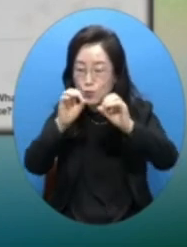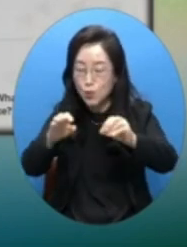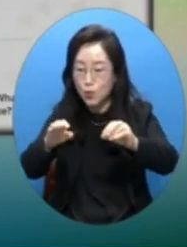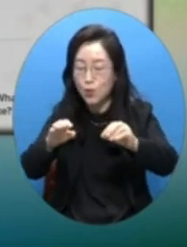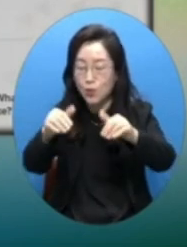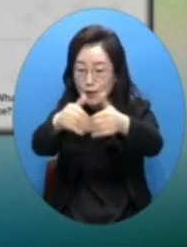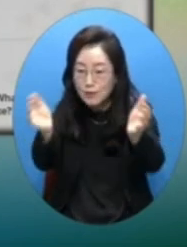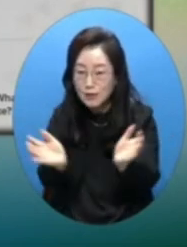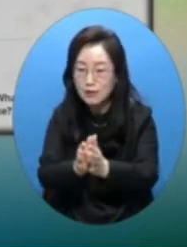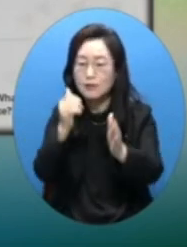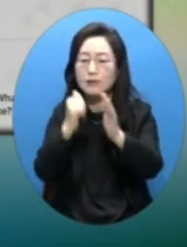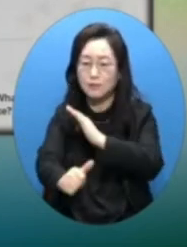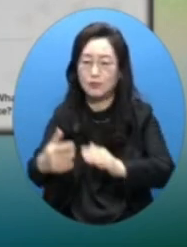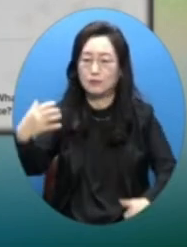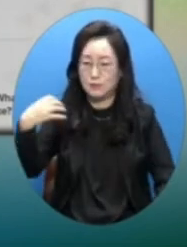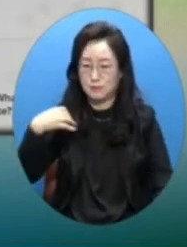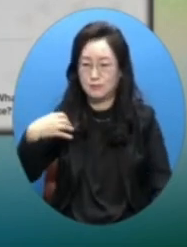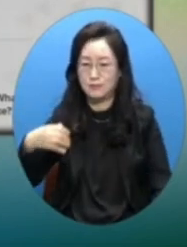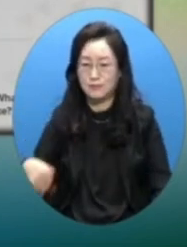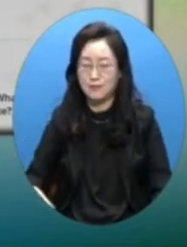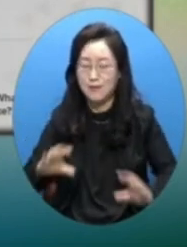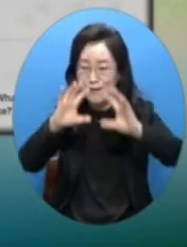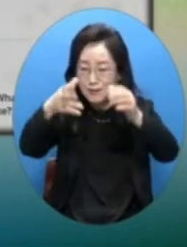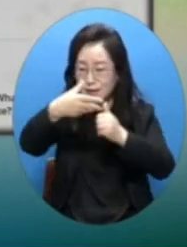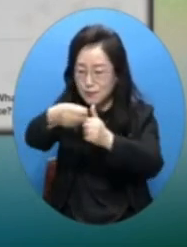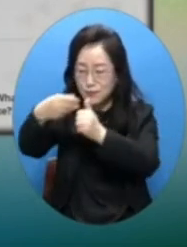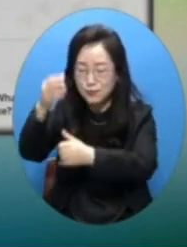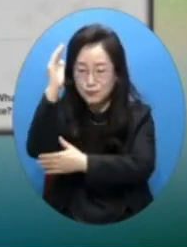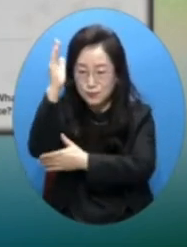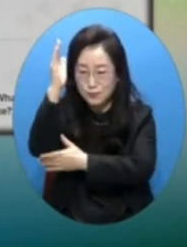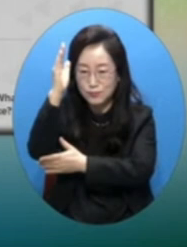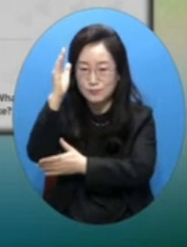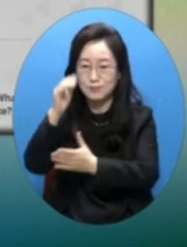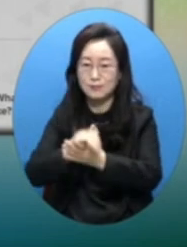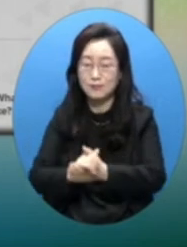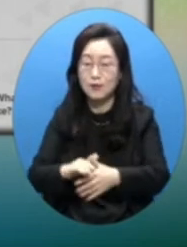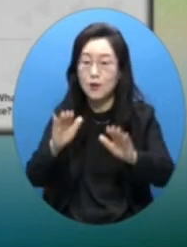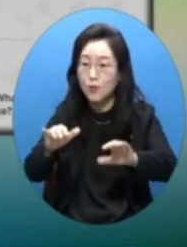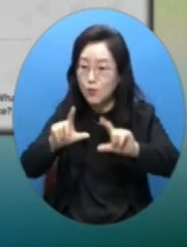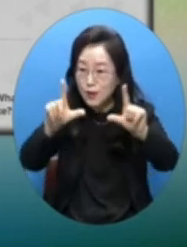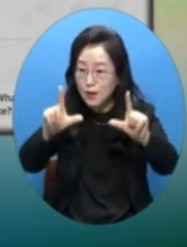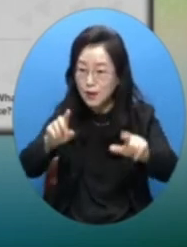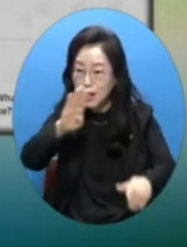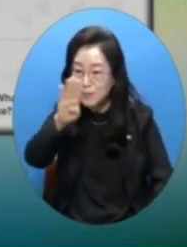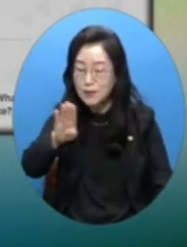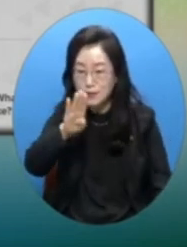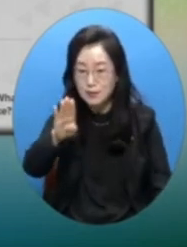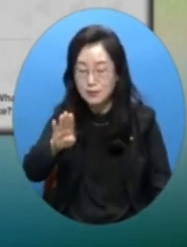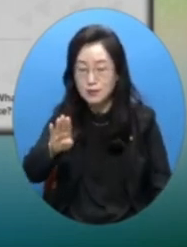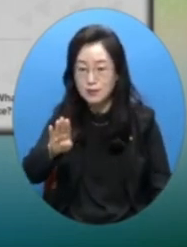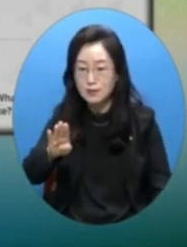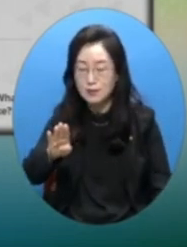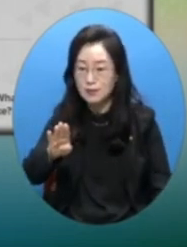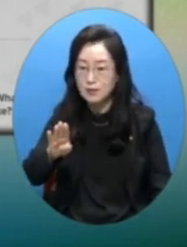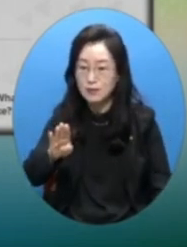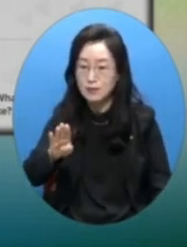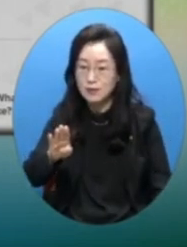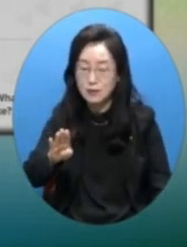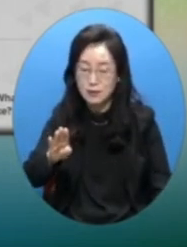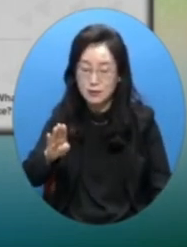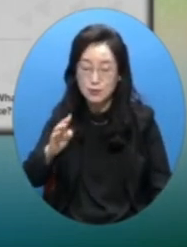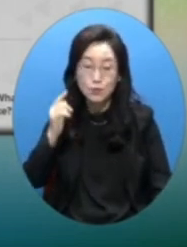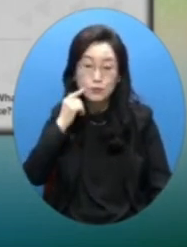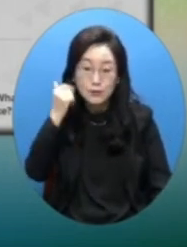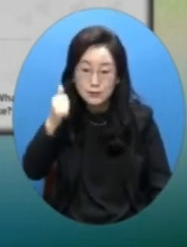열심히 헌신하고 있습니다 전 세계 다니며 복음을 전합니다 올해 빌그램 여의도